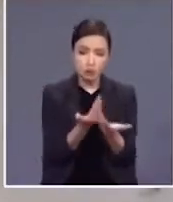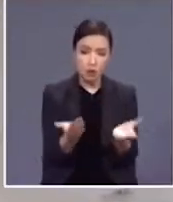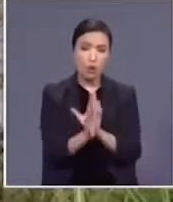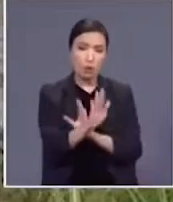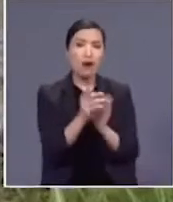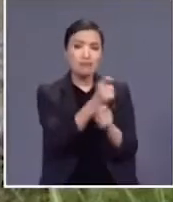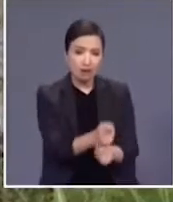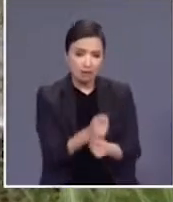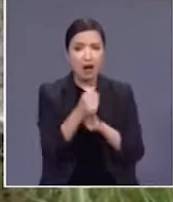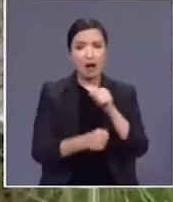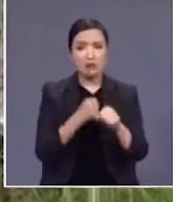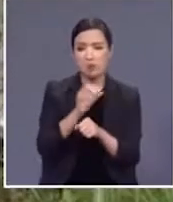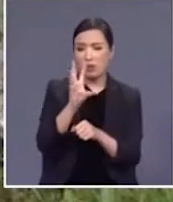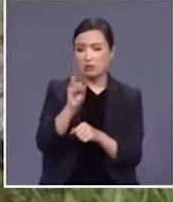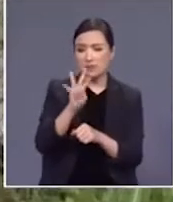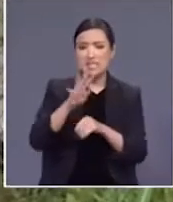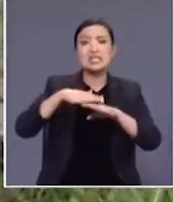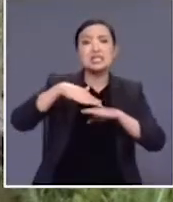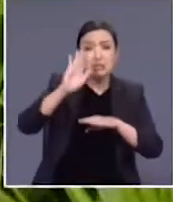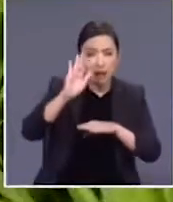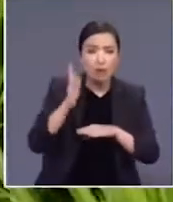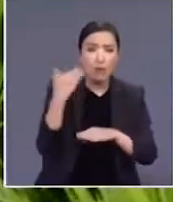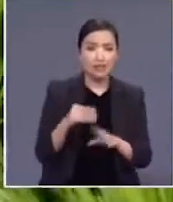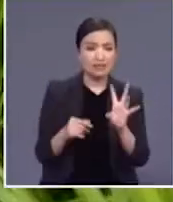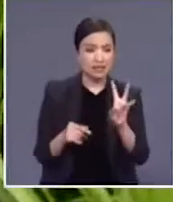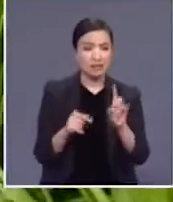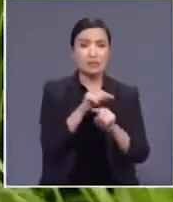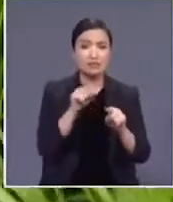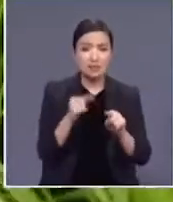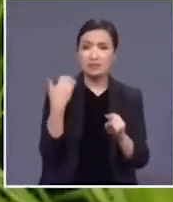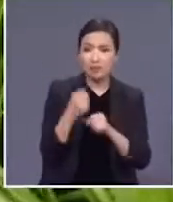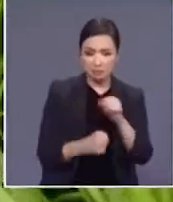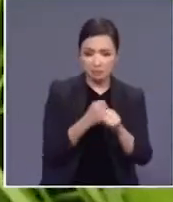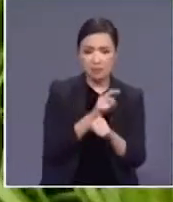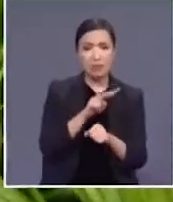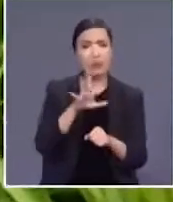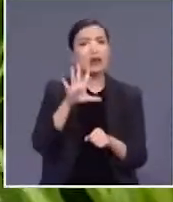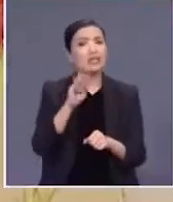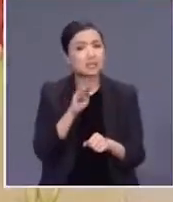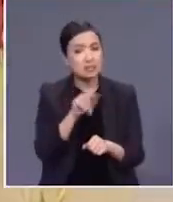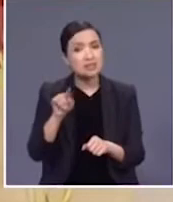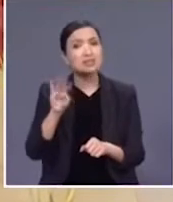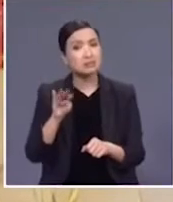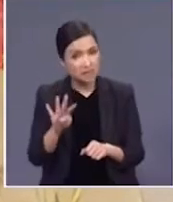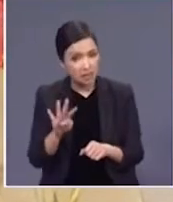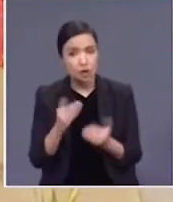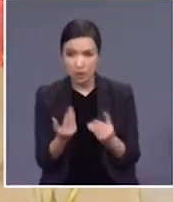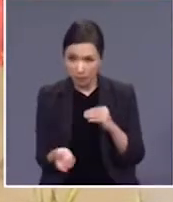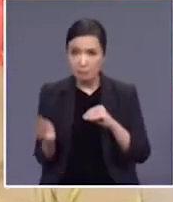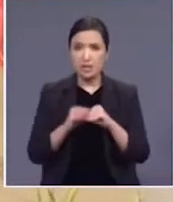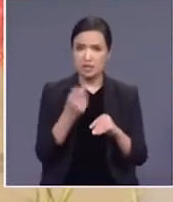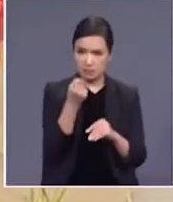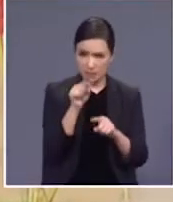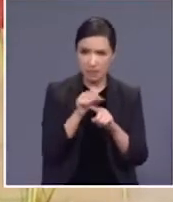ที่อายุมากกว่า64ปีขึ้นไปเคยอยู่ที่7%ในช่วงปี2040ถึง2044เพิ่มขึ้นเป็น11%